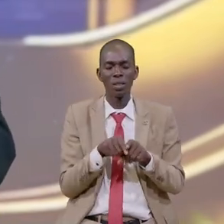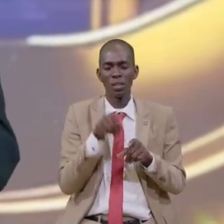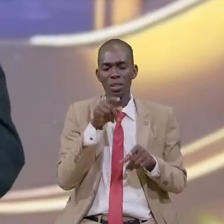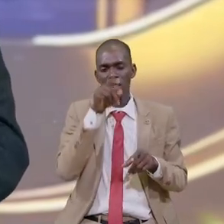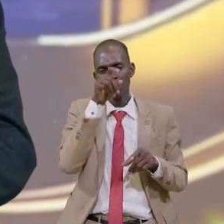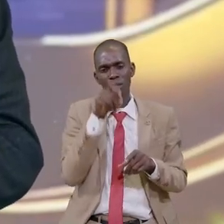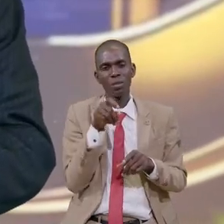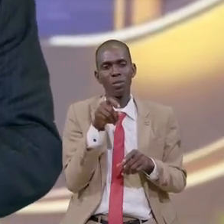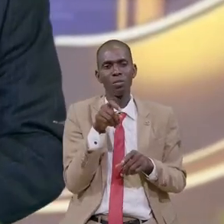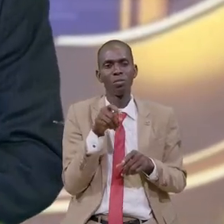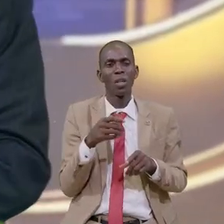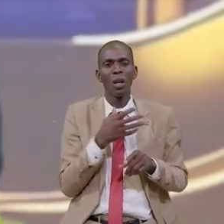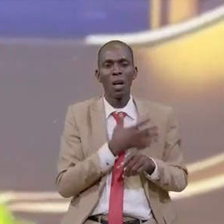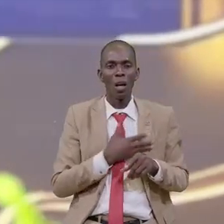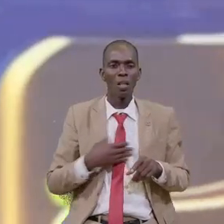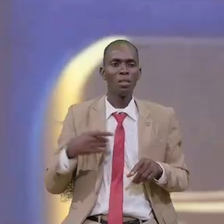lassent point.